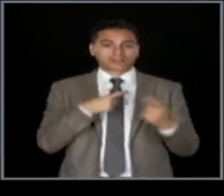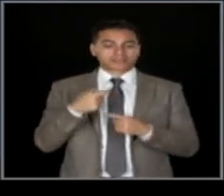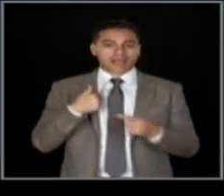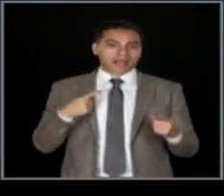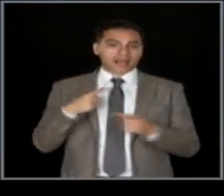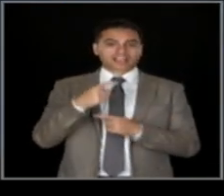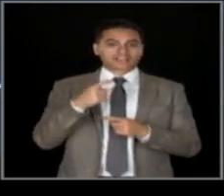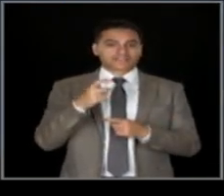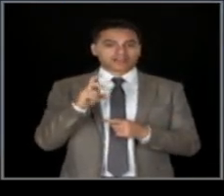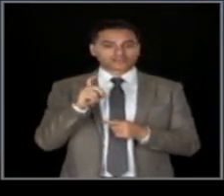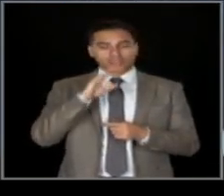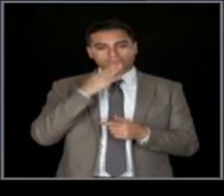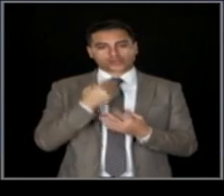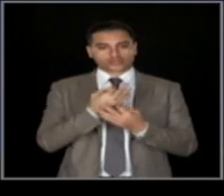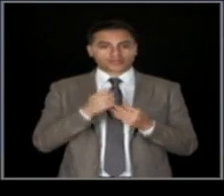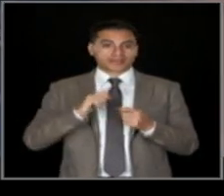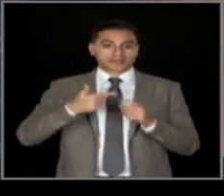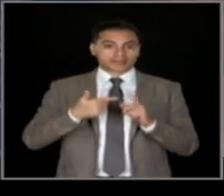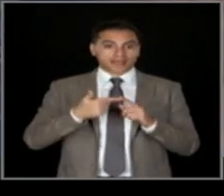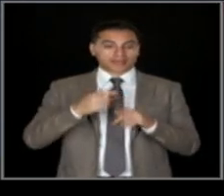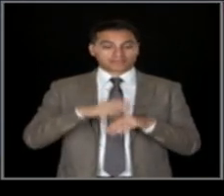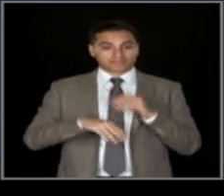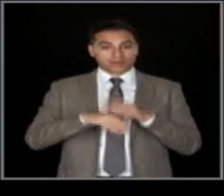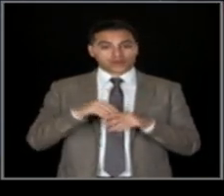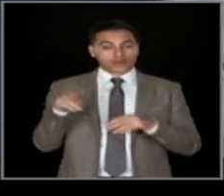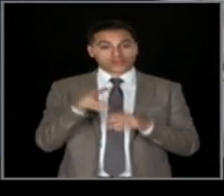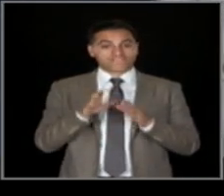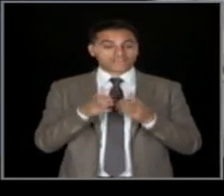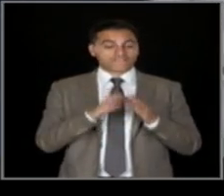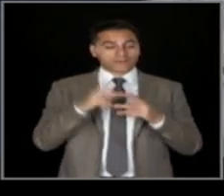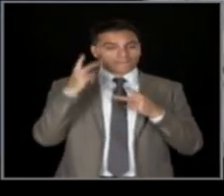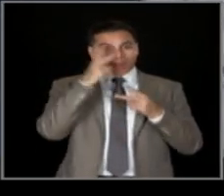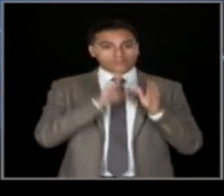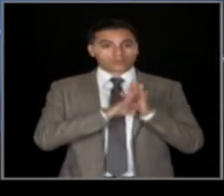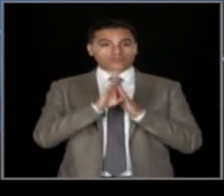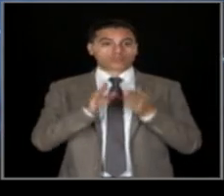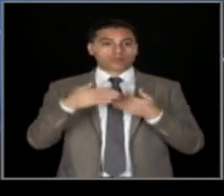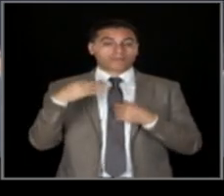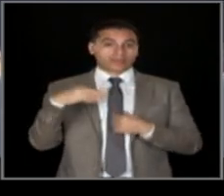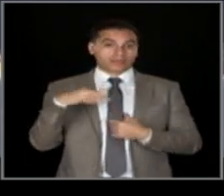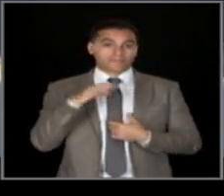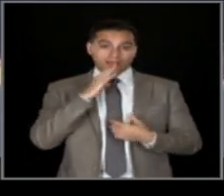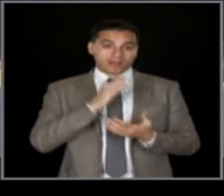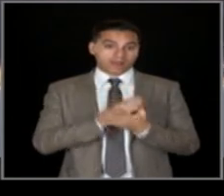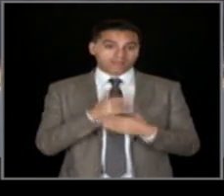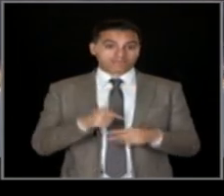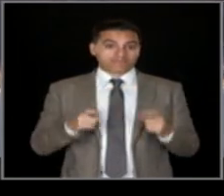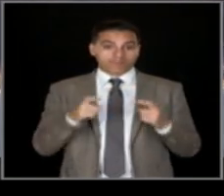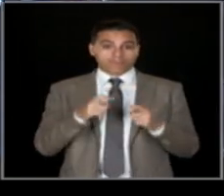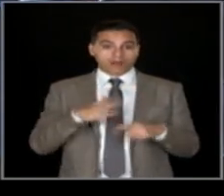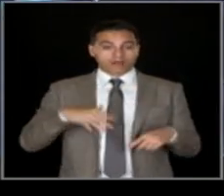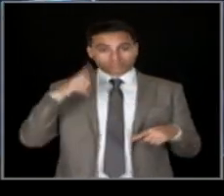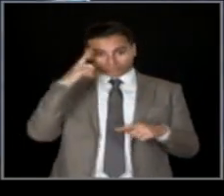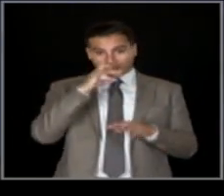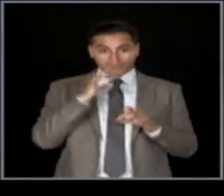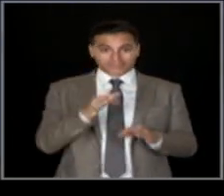للجامعه ورجعنا ب 25 نقطه. هما الاثنين بيحلموا بالوصول للمربع الذهبي. المباراه السكور قريب جدا، فرق